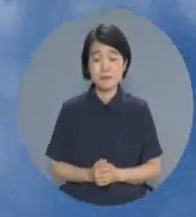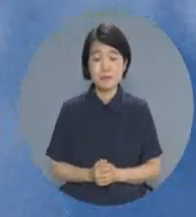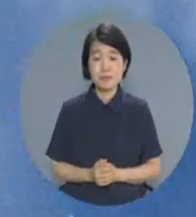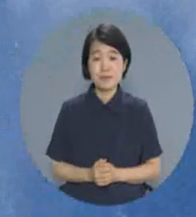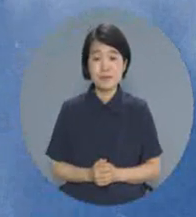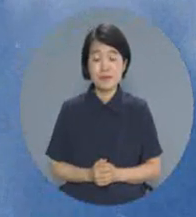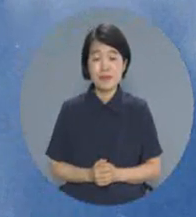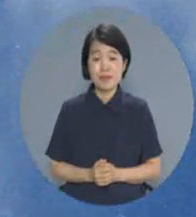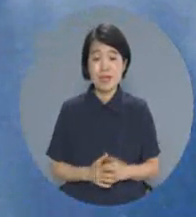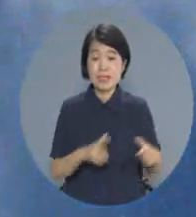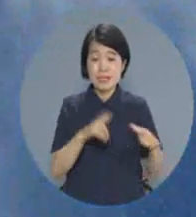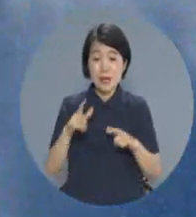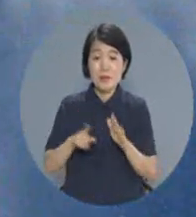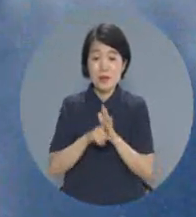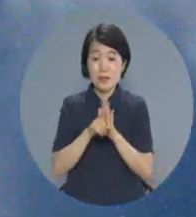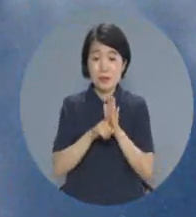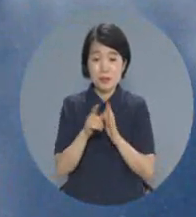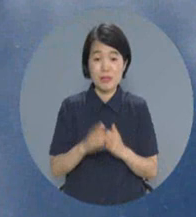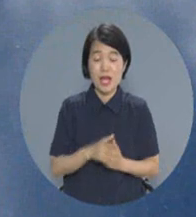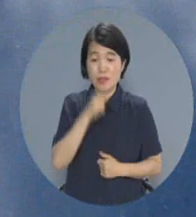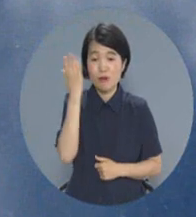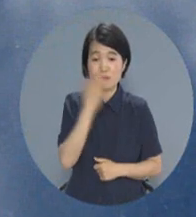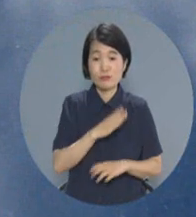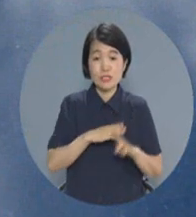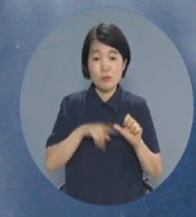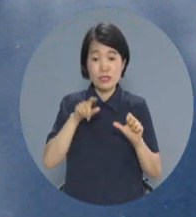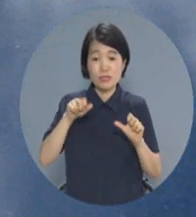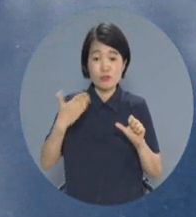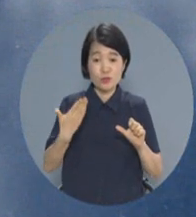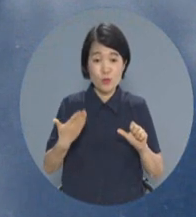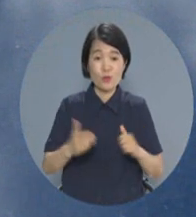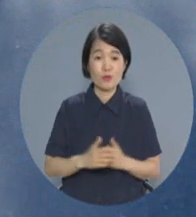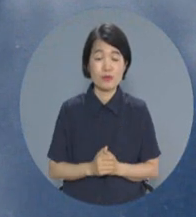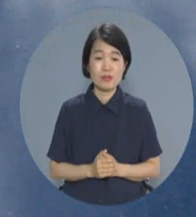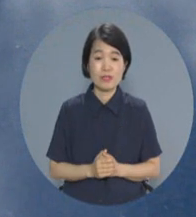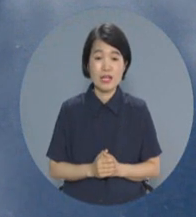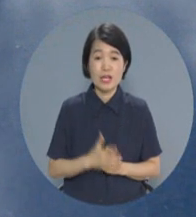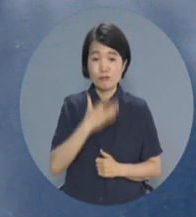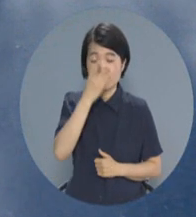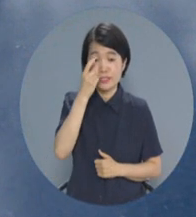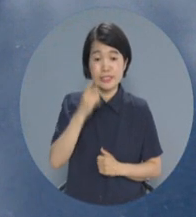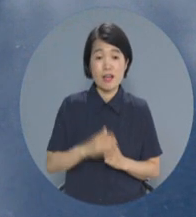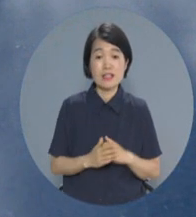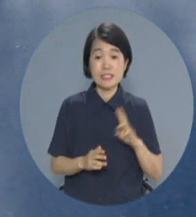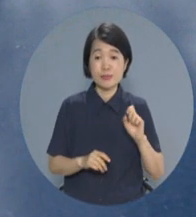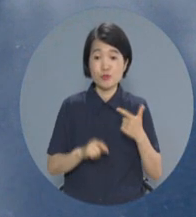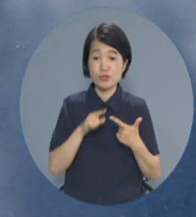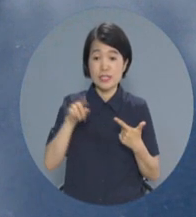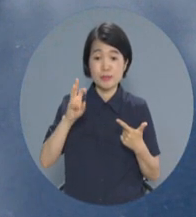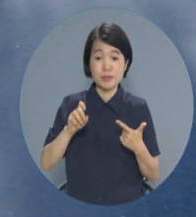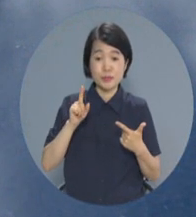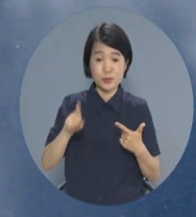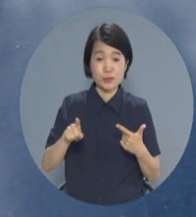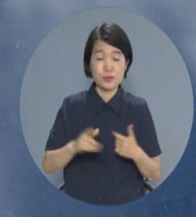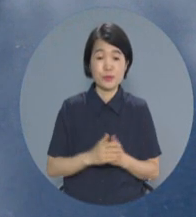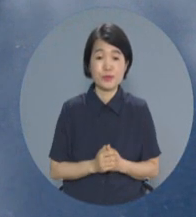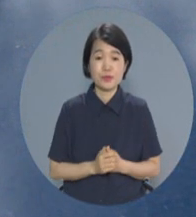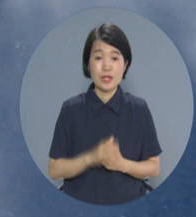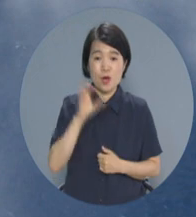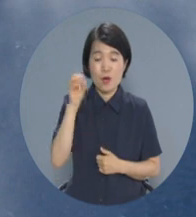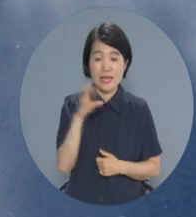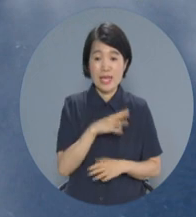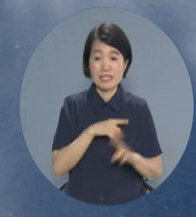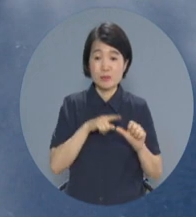내일 지역별 기온 분포입니다. 여수는 25에서 29도, 순천 26에서 31도,